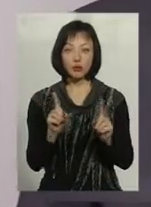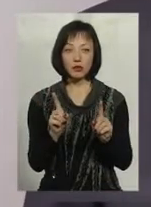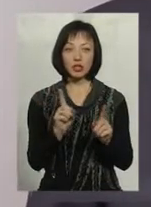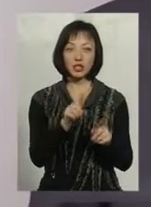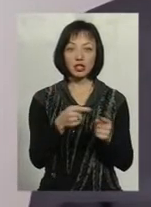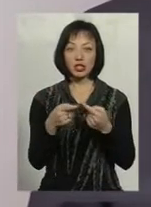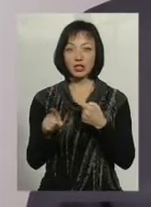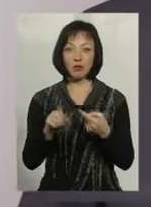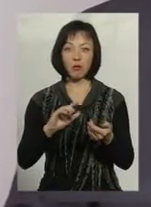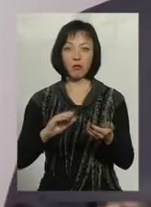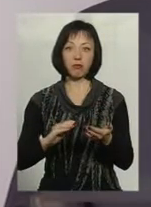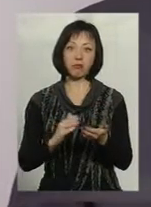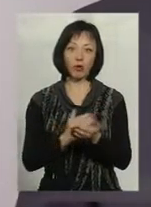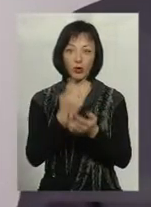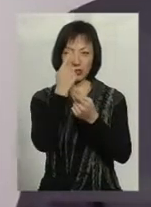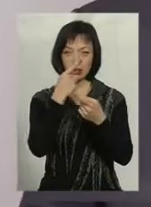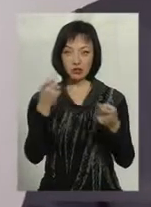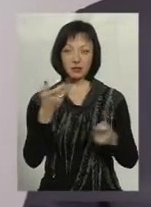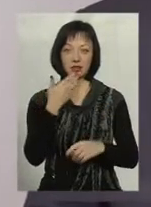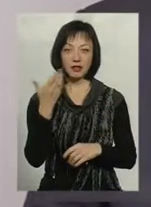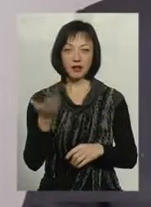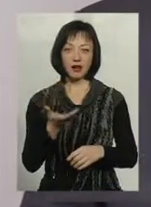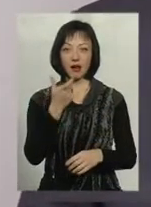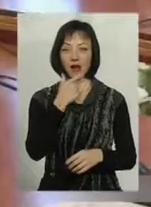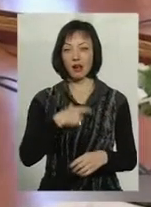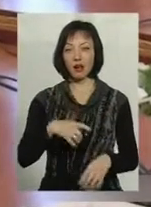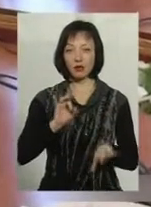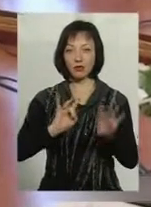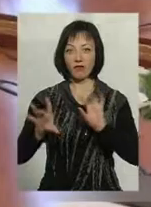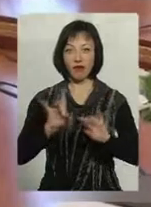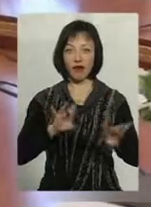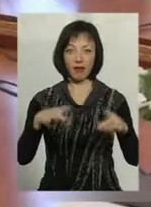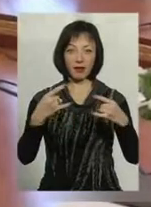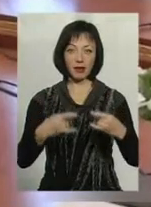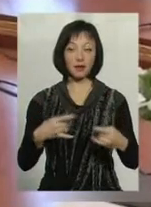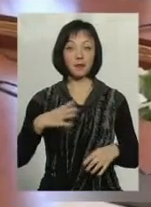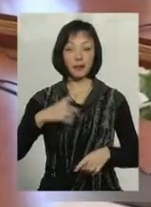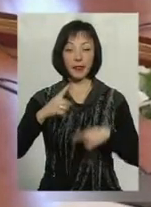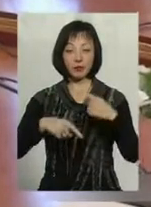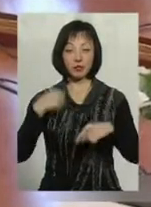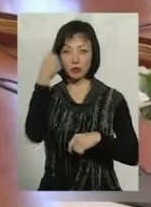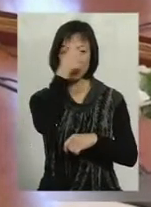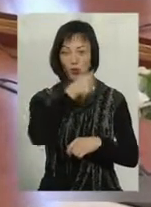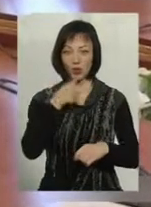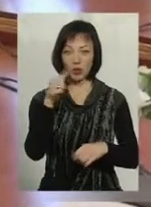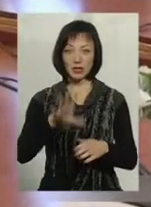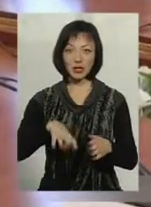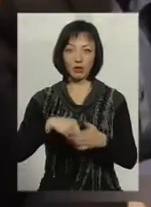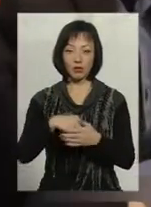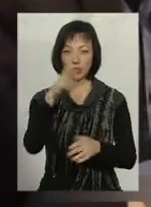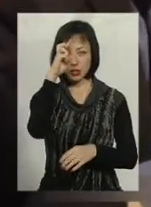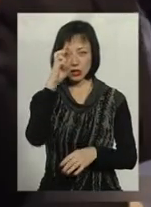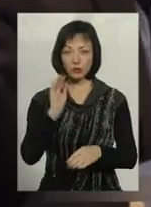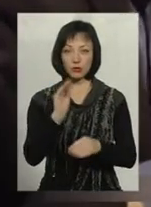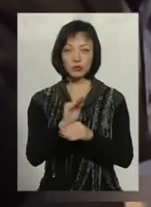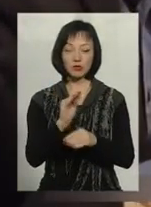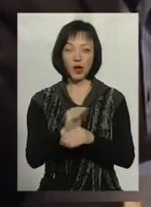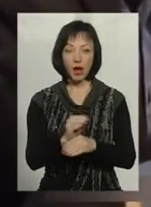про удосконалення мережі навчальних закладів, їх укрупнення та об'єднання, а також про підвищення кваліфікаційного